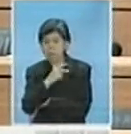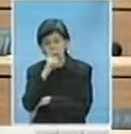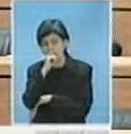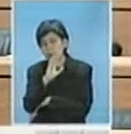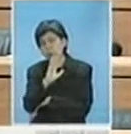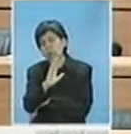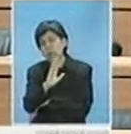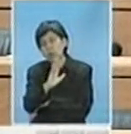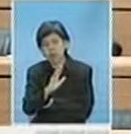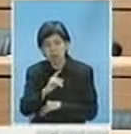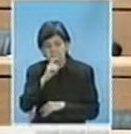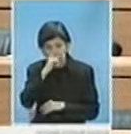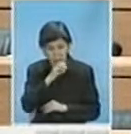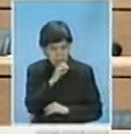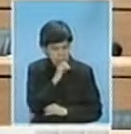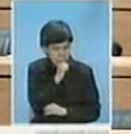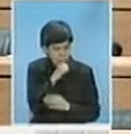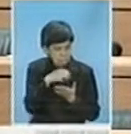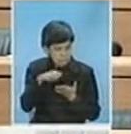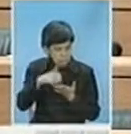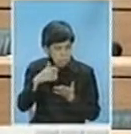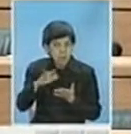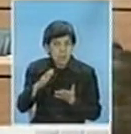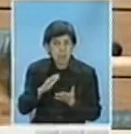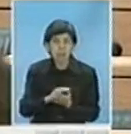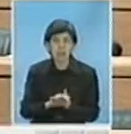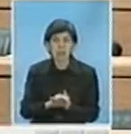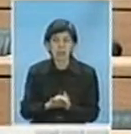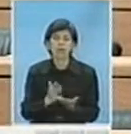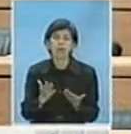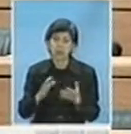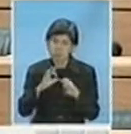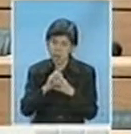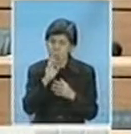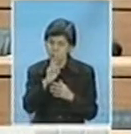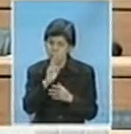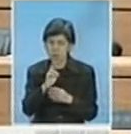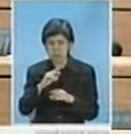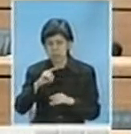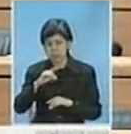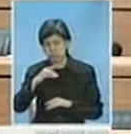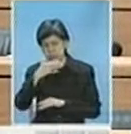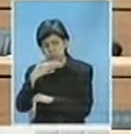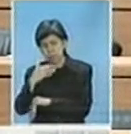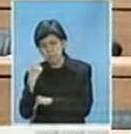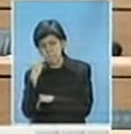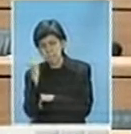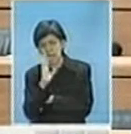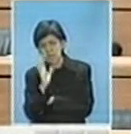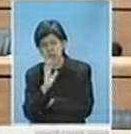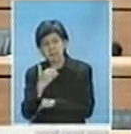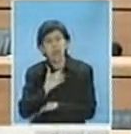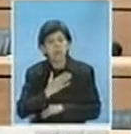กักข้อมูลแถมมั่วติงระวังเสียความน่าเชื่อถือนี่คือสิ่งที่ผม